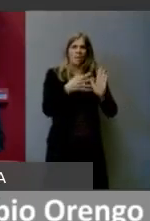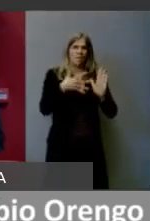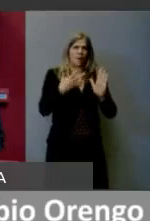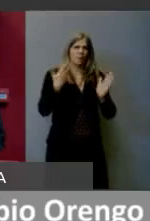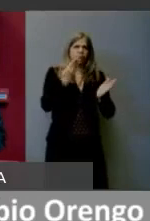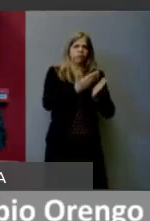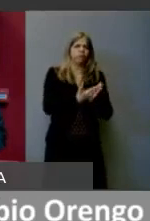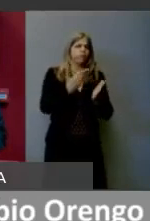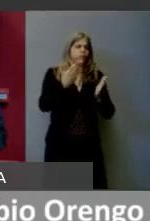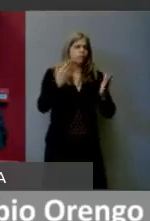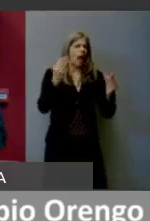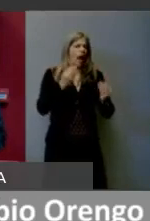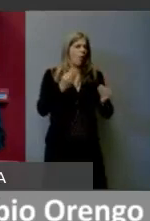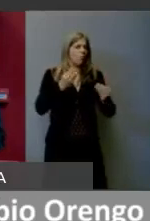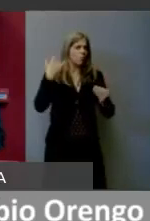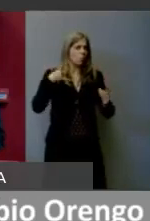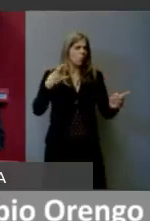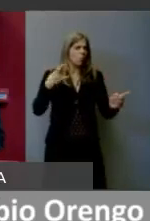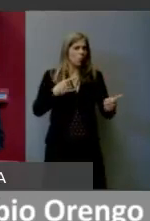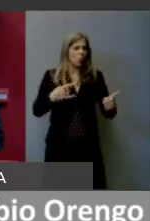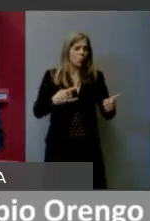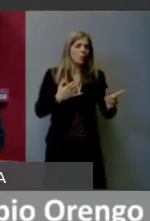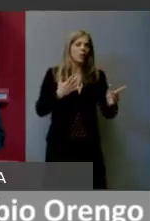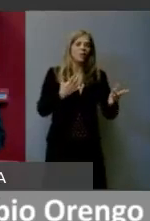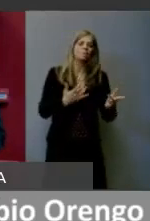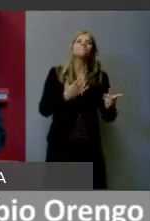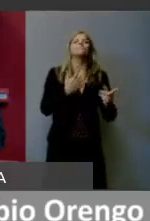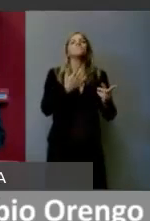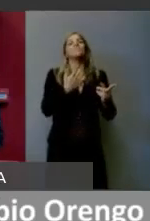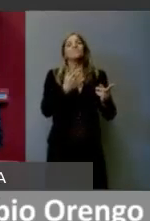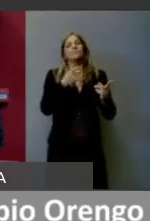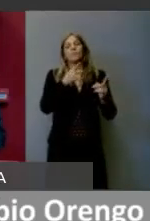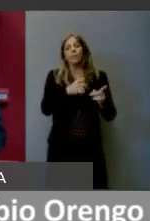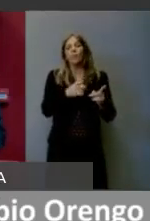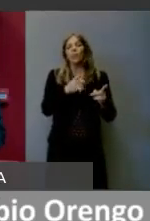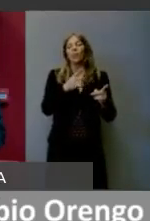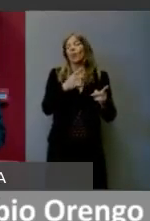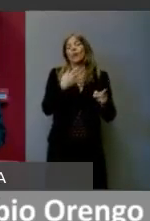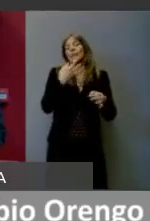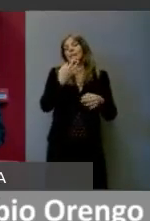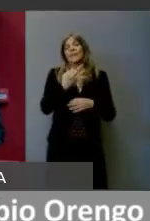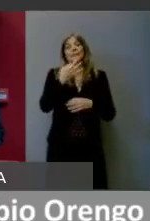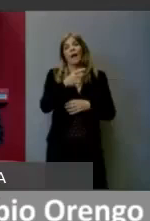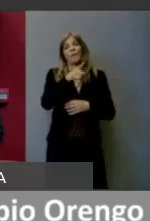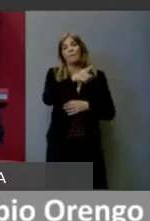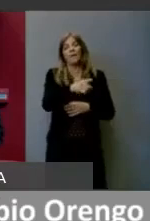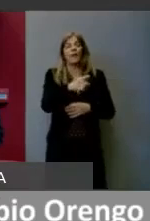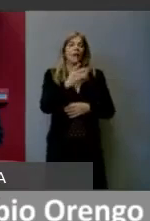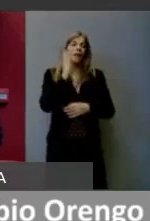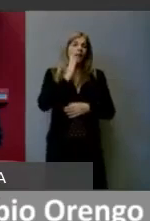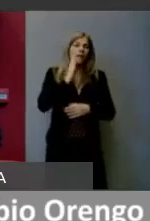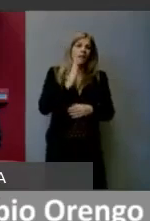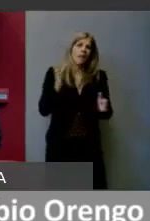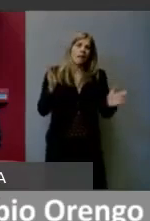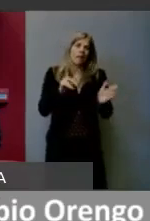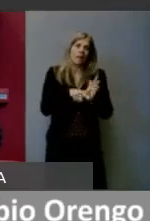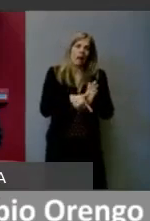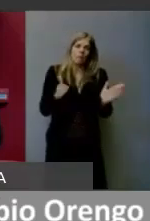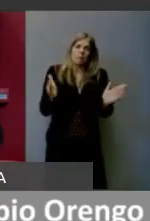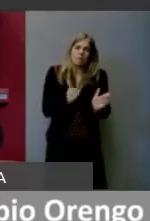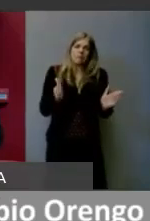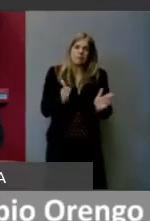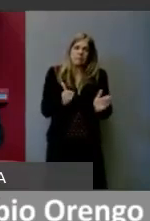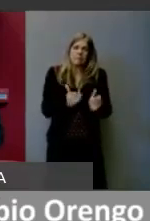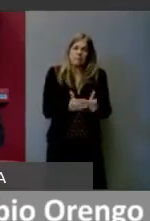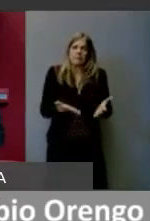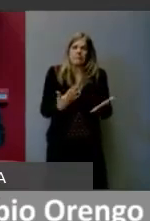nell'autunno e che naturalmente viene rimodulato. Noi chiediamo sempre una restrizione dei tempi rispetto a quelli indicati, ma viene anche rimodulato in base a quelli